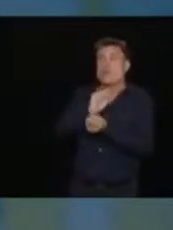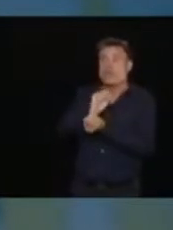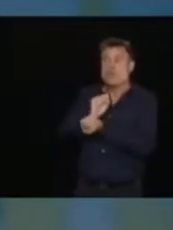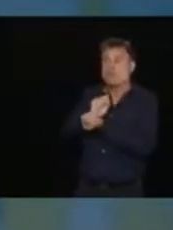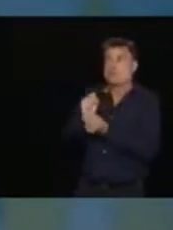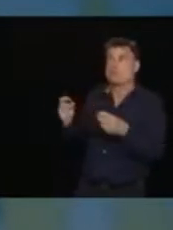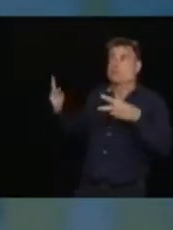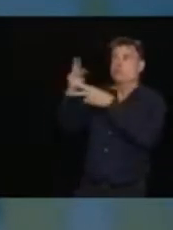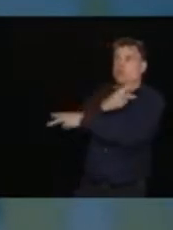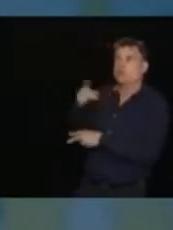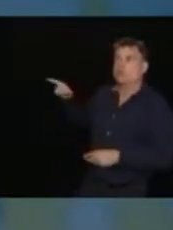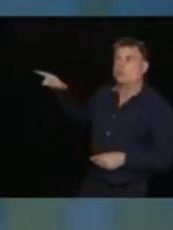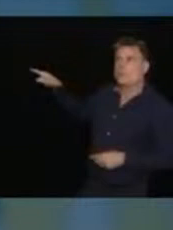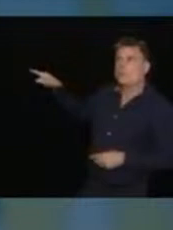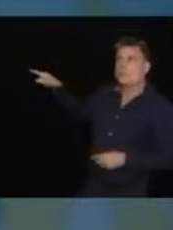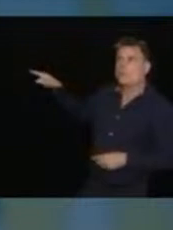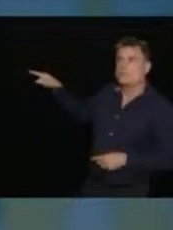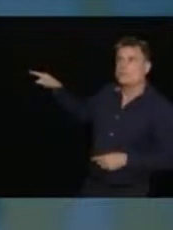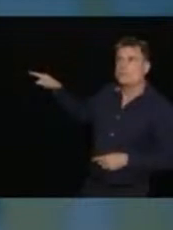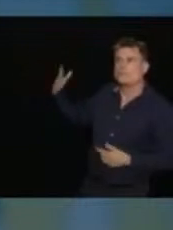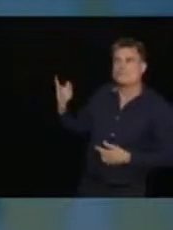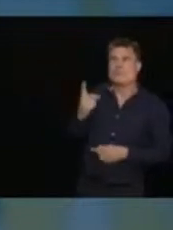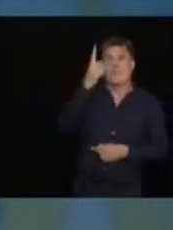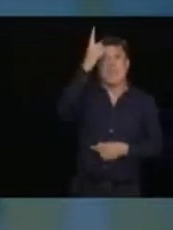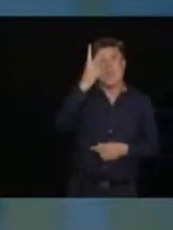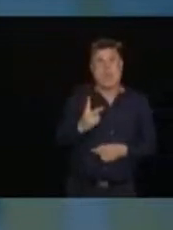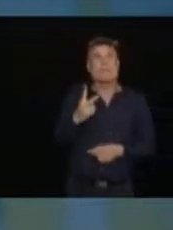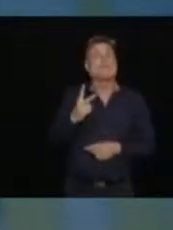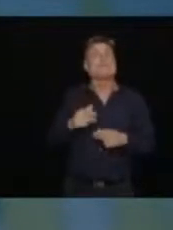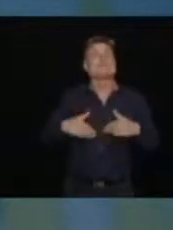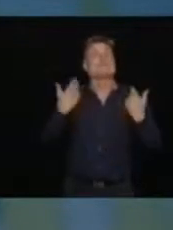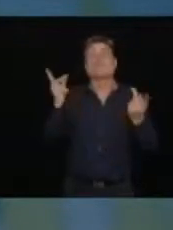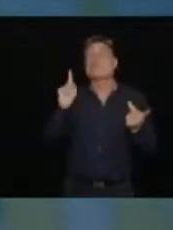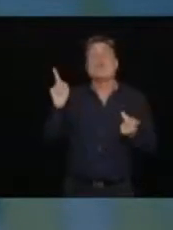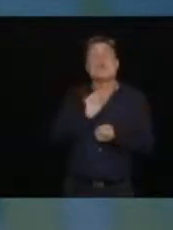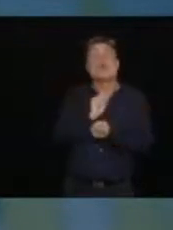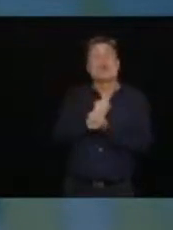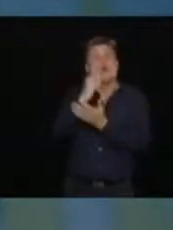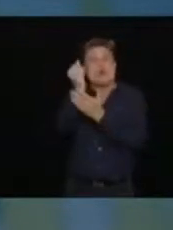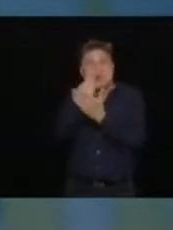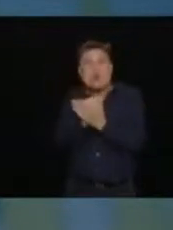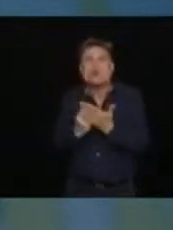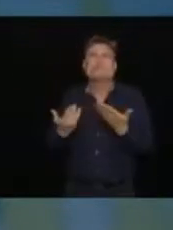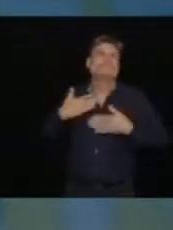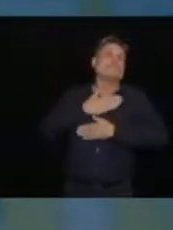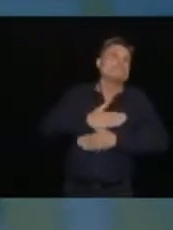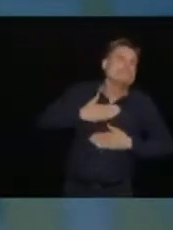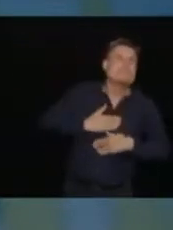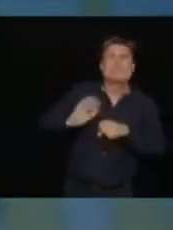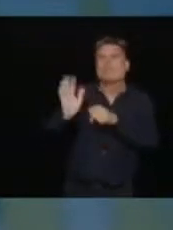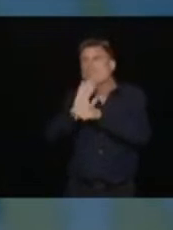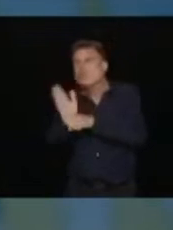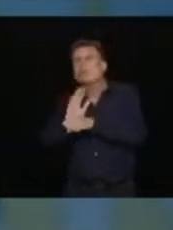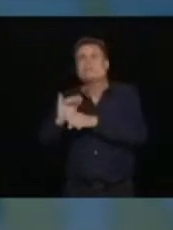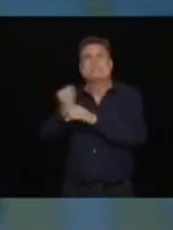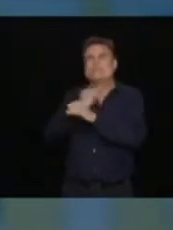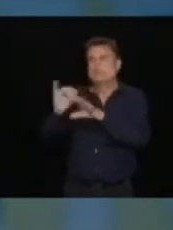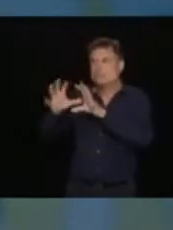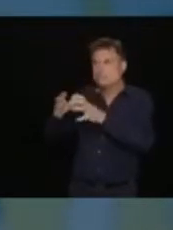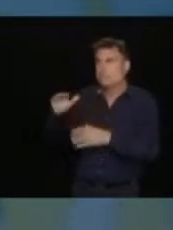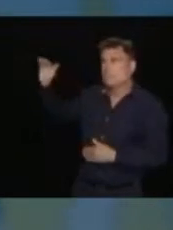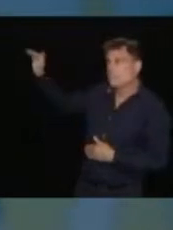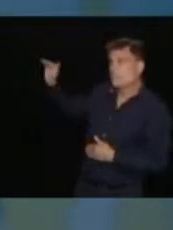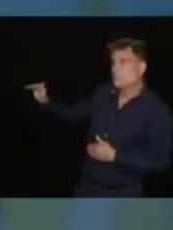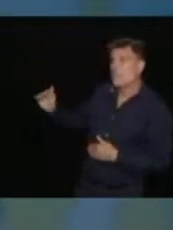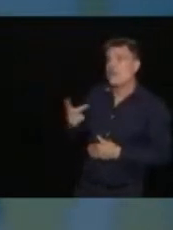50%。 And food services, and 1 in 3 were in the retail areas, and we know that those are the areas that have been dramatically impacted. 主要因为